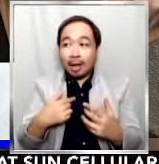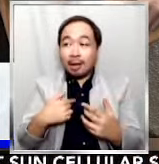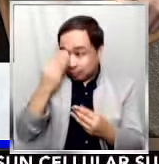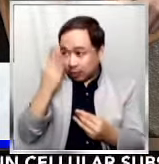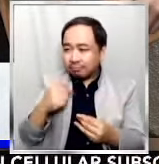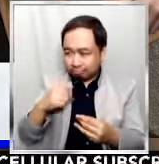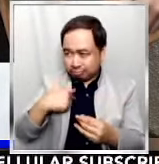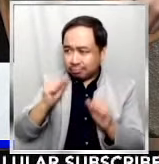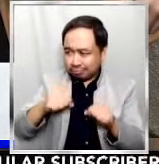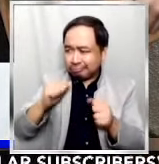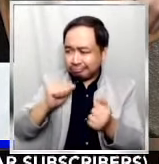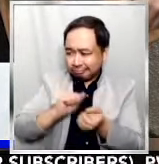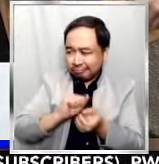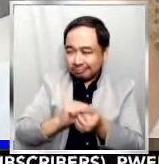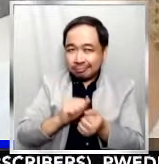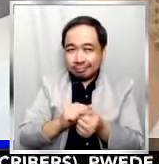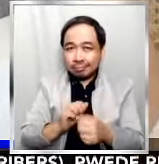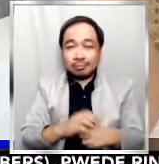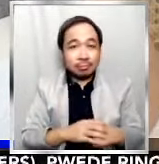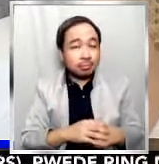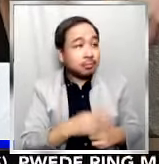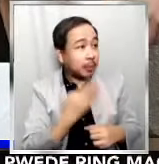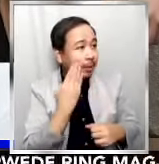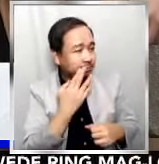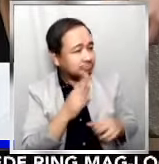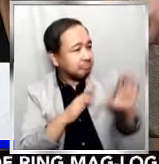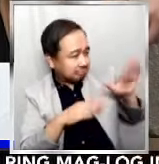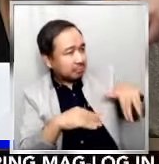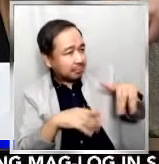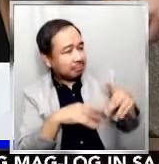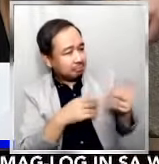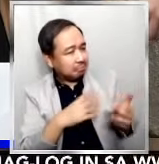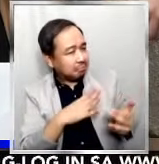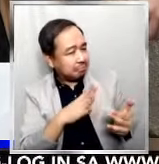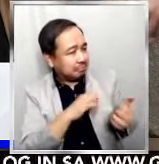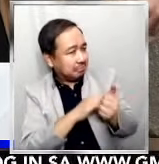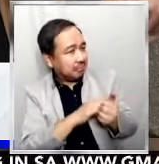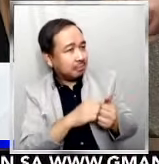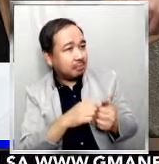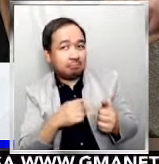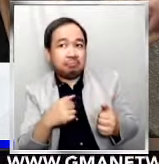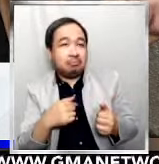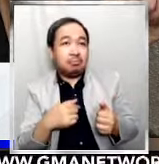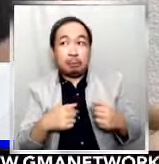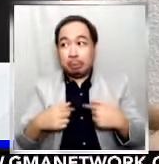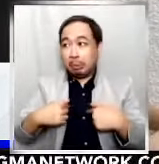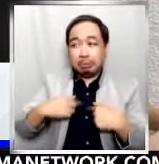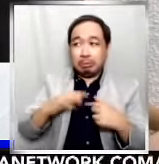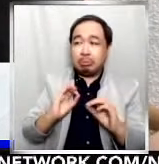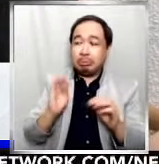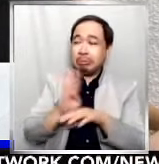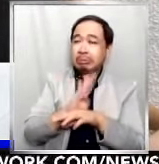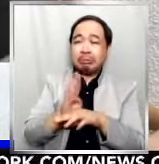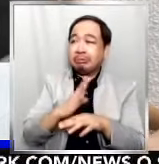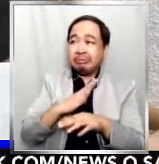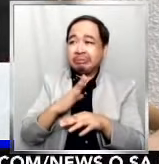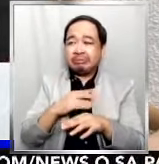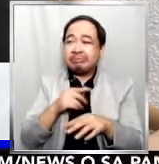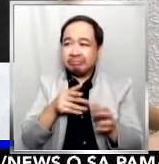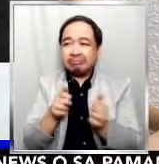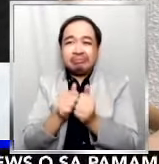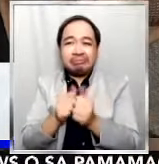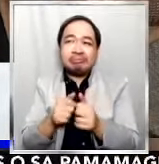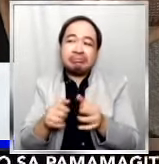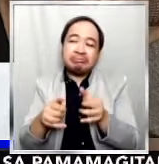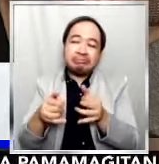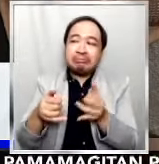message, sama ako. Sabi niya, tara, kami, wala naman kaming plano din. Basta, sige, saan tayo dito? Inom tayo dyan, kain tayo dito,